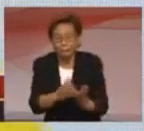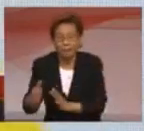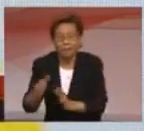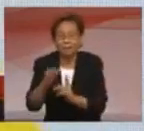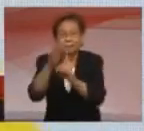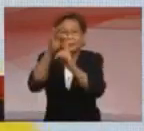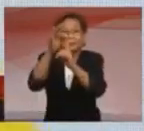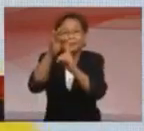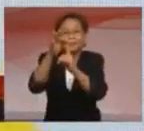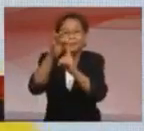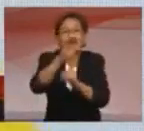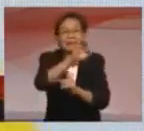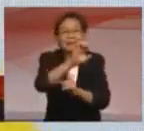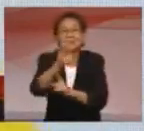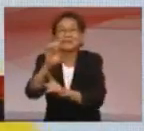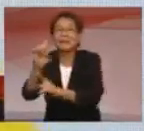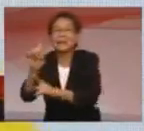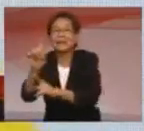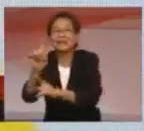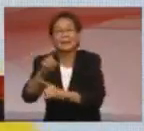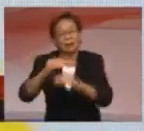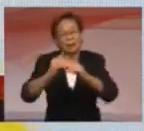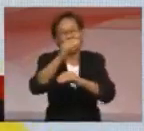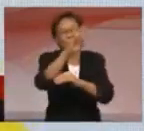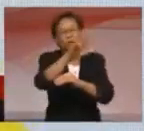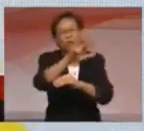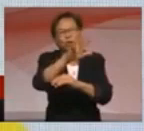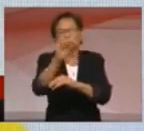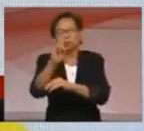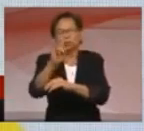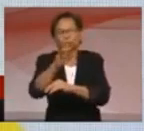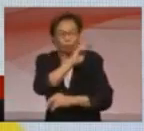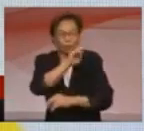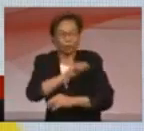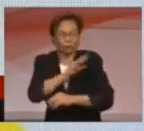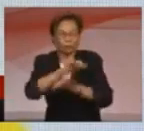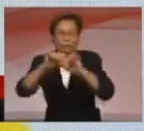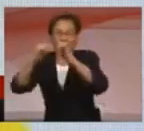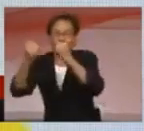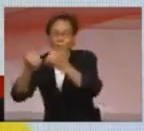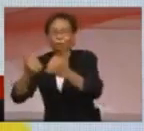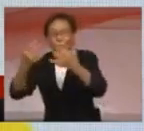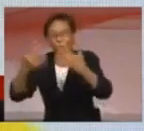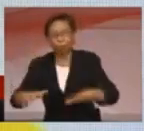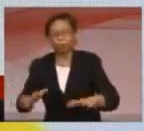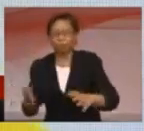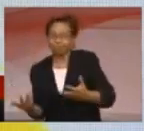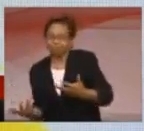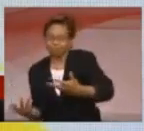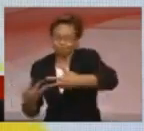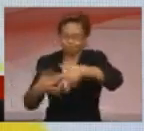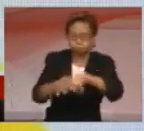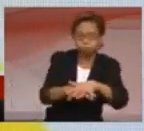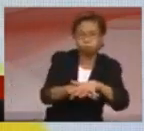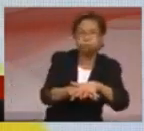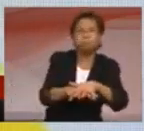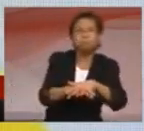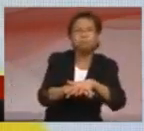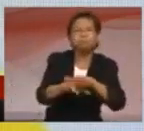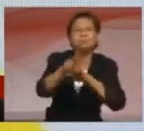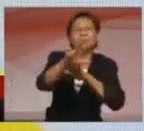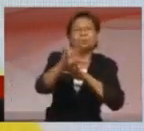ini, lebih daripada 37 kementerian dan agensi telah pun mengembeling tenaga